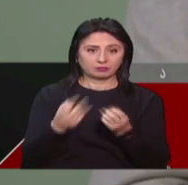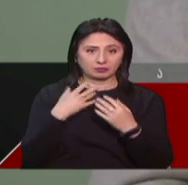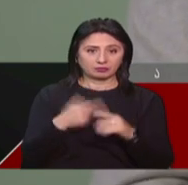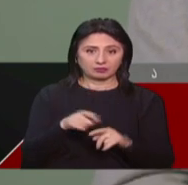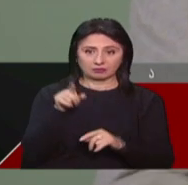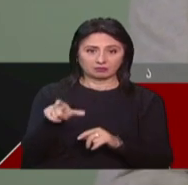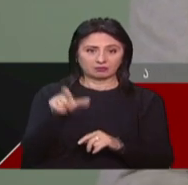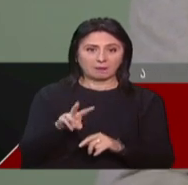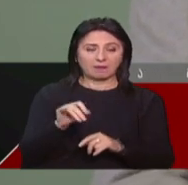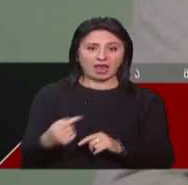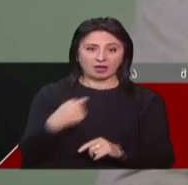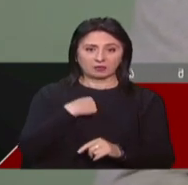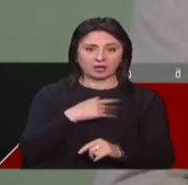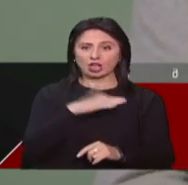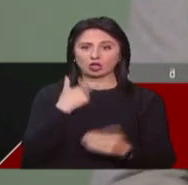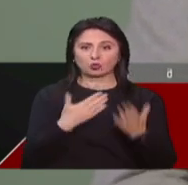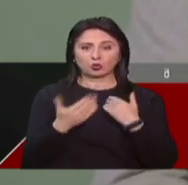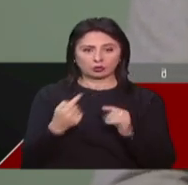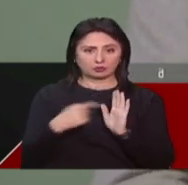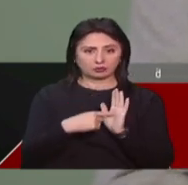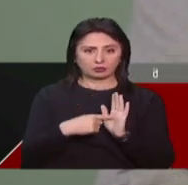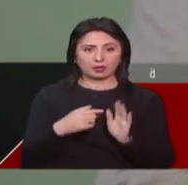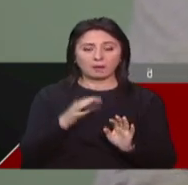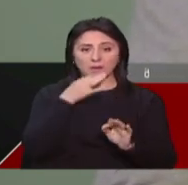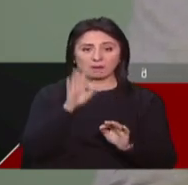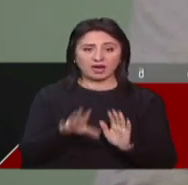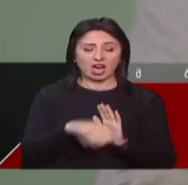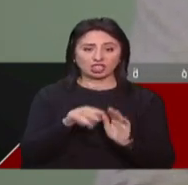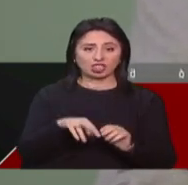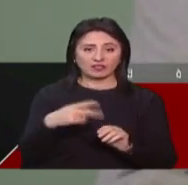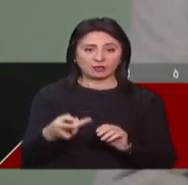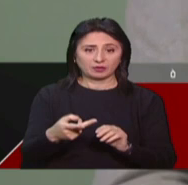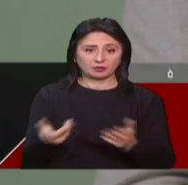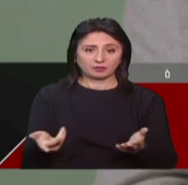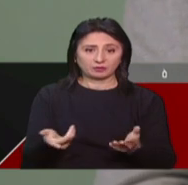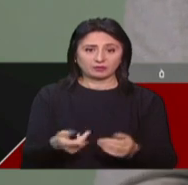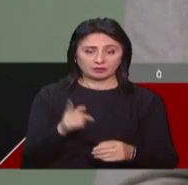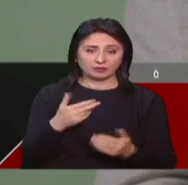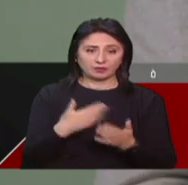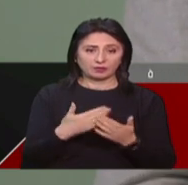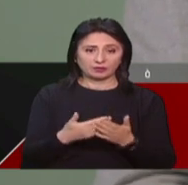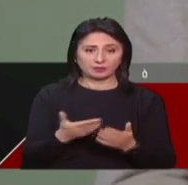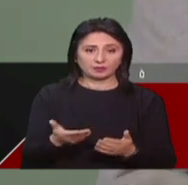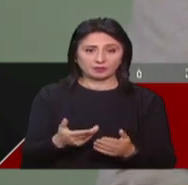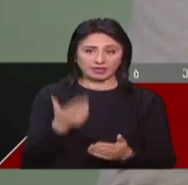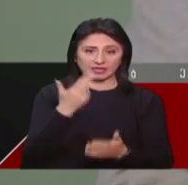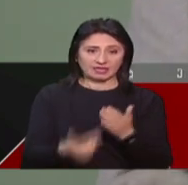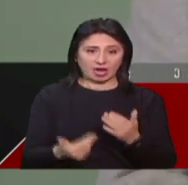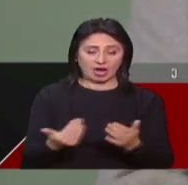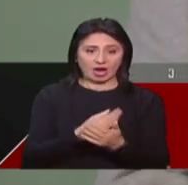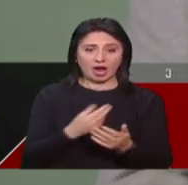ხო, მან გამოაცხადა, რომ ჩემთან აღარ უნდა ურთიერთობა. შემდეგ მოხდა არჩევნები, მან ასე ვთქვათ წააგო